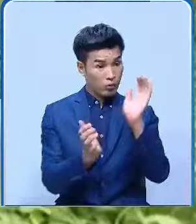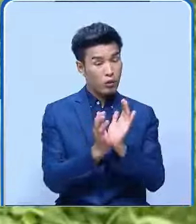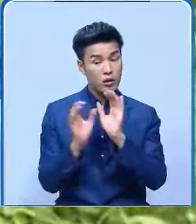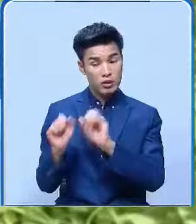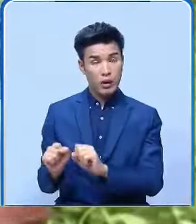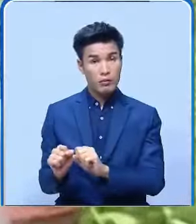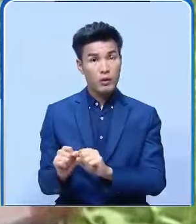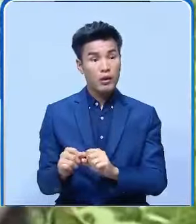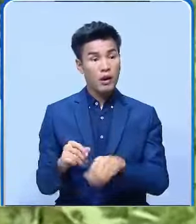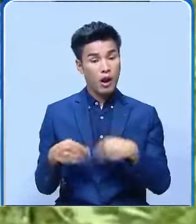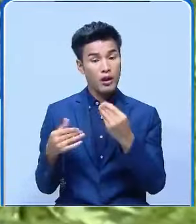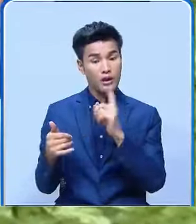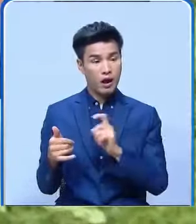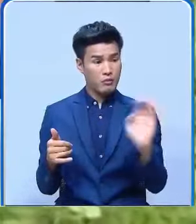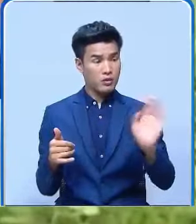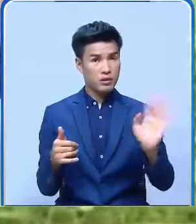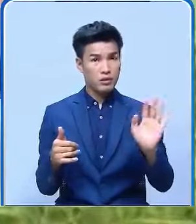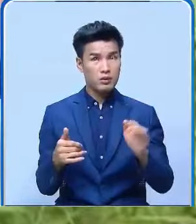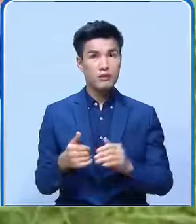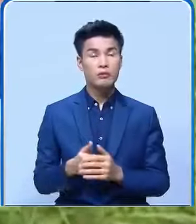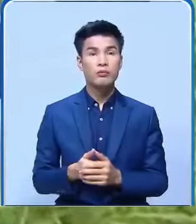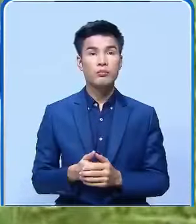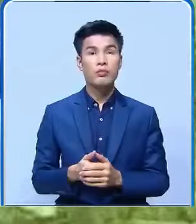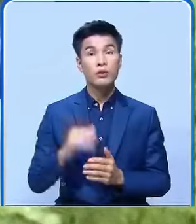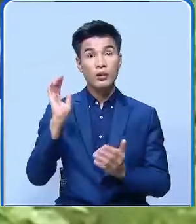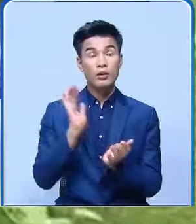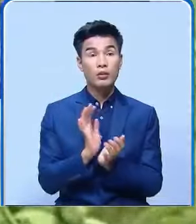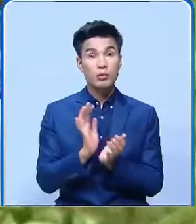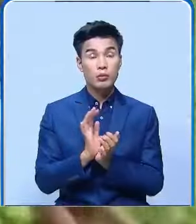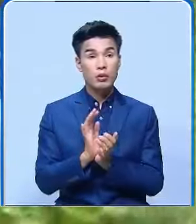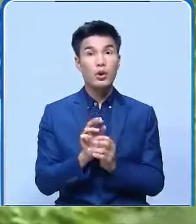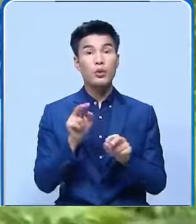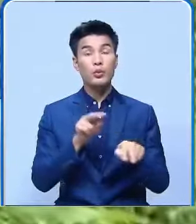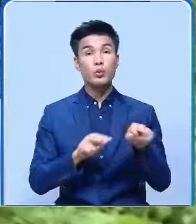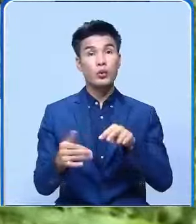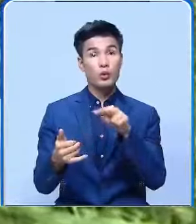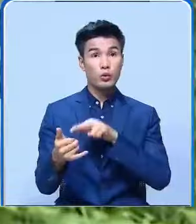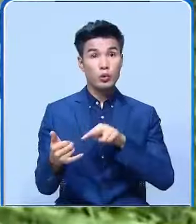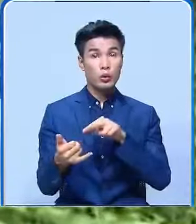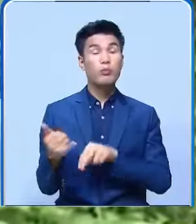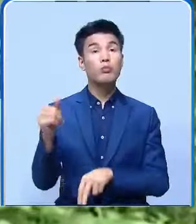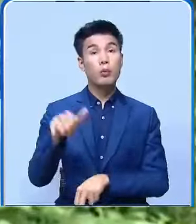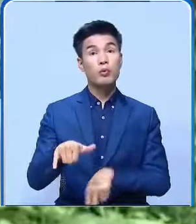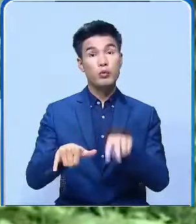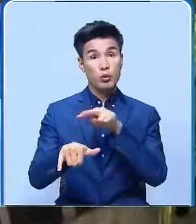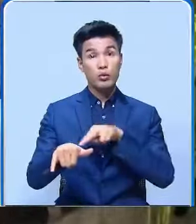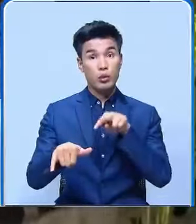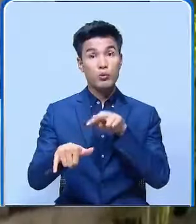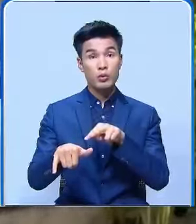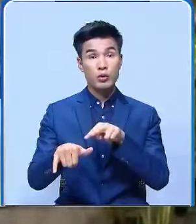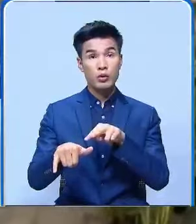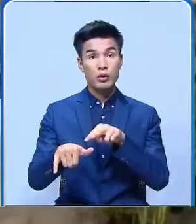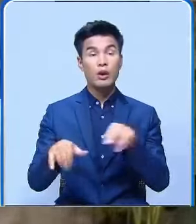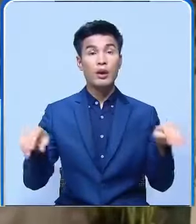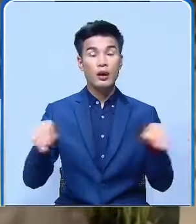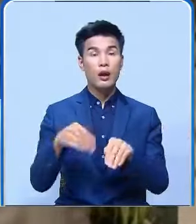ไม่ใช่มาฆ่ากันตายแบบนี้ครับตำรวจสภ.ชนแดนเข้ามาตรวจสอบศพนายพันลบที่นอนคว่ำหน้าในพงหญ้าหลังบ้านพักใกล้กัน